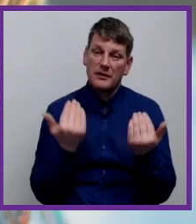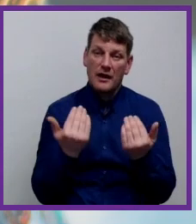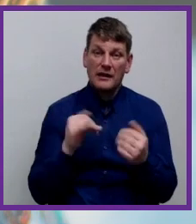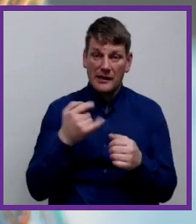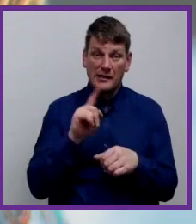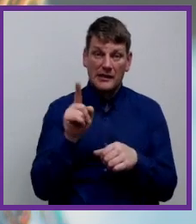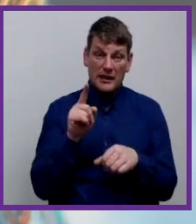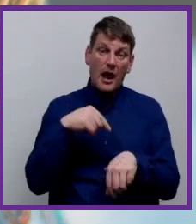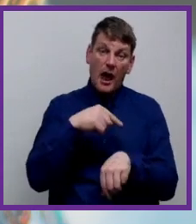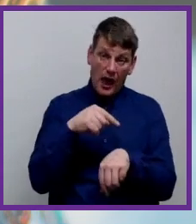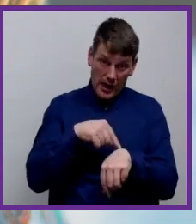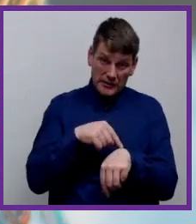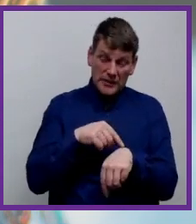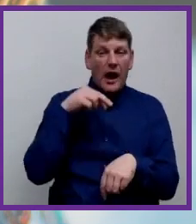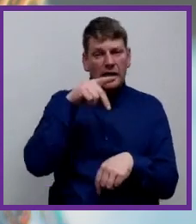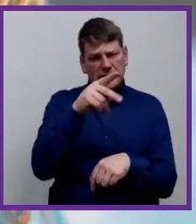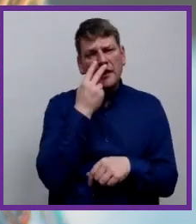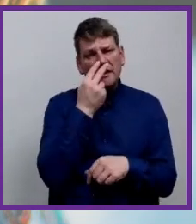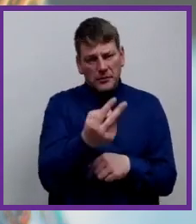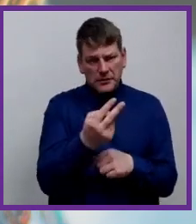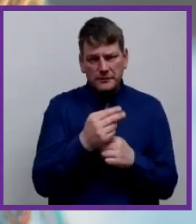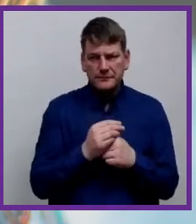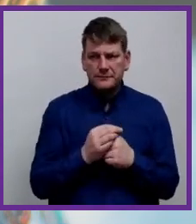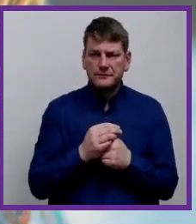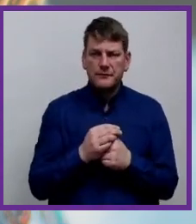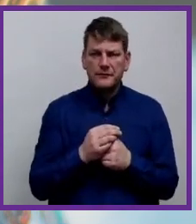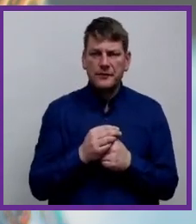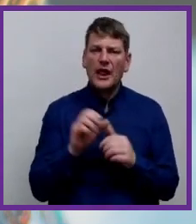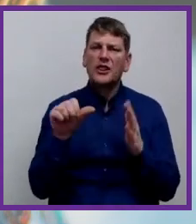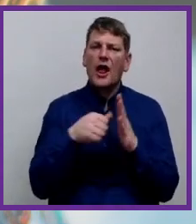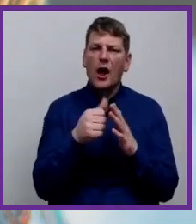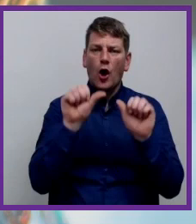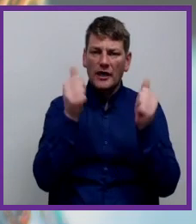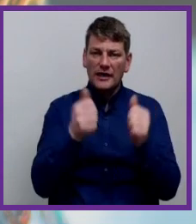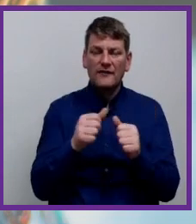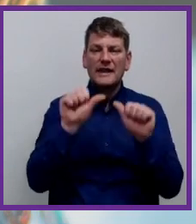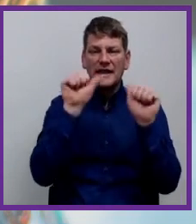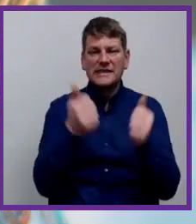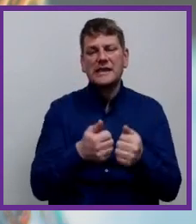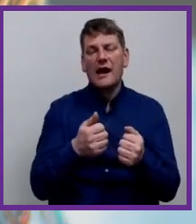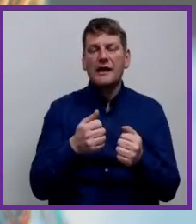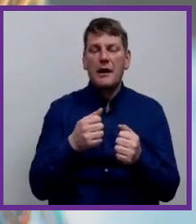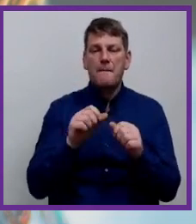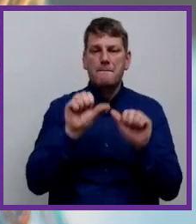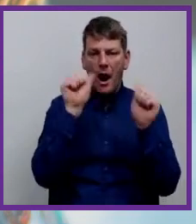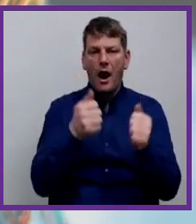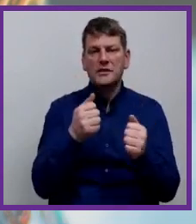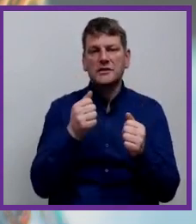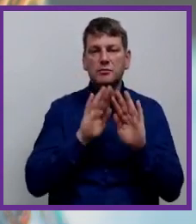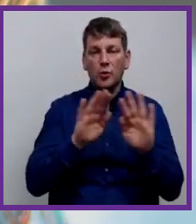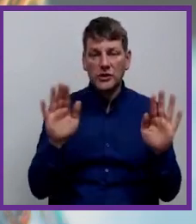laiks aiziet apstiet uz dekoratīvās dizaina mākslas muzeju vecrīgā, kur